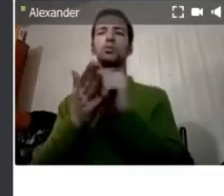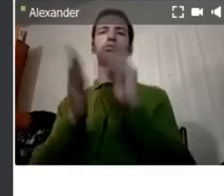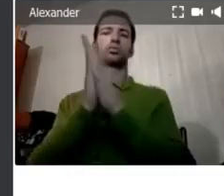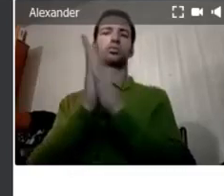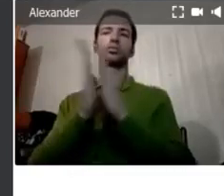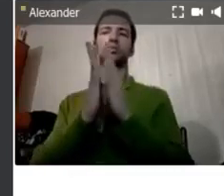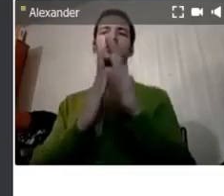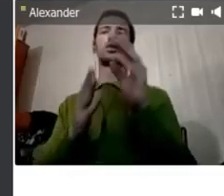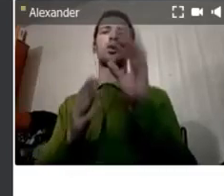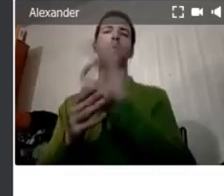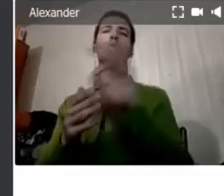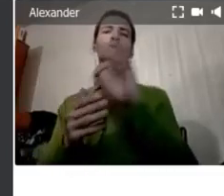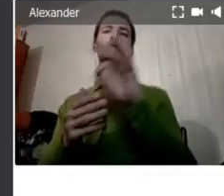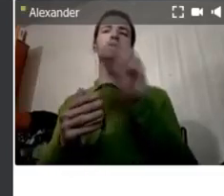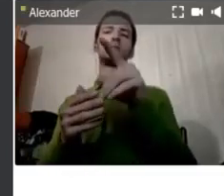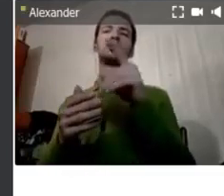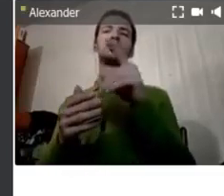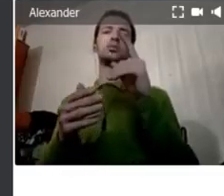От компании.